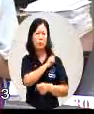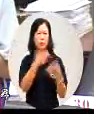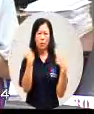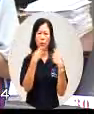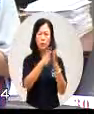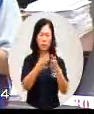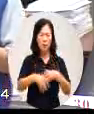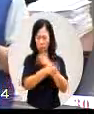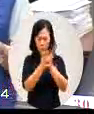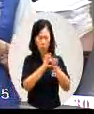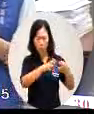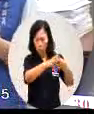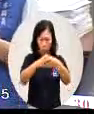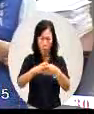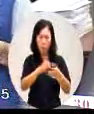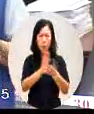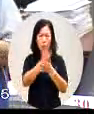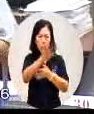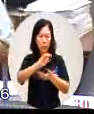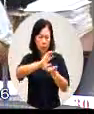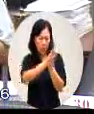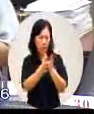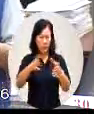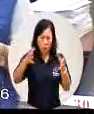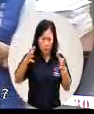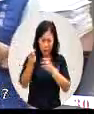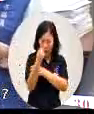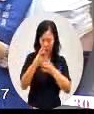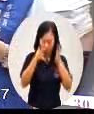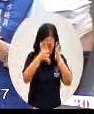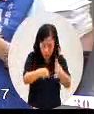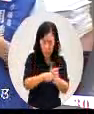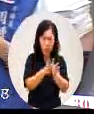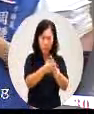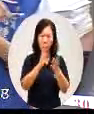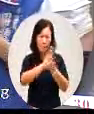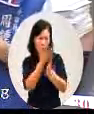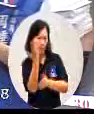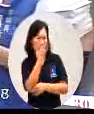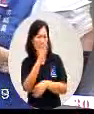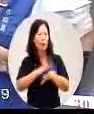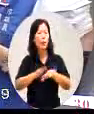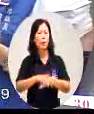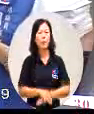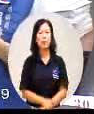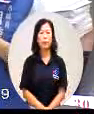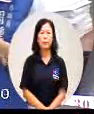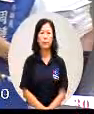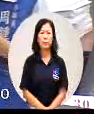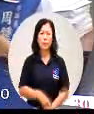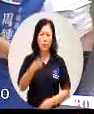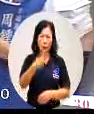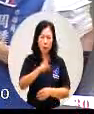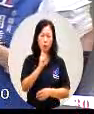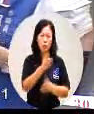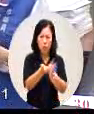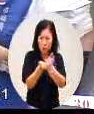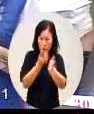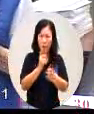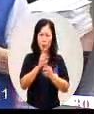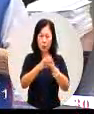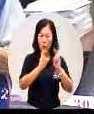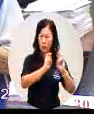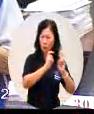在一起，力量集中，美化绿化，这个观光廊道，啊嘛是头回我讲的咧，想要从捷